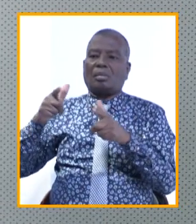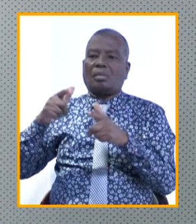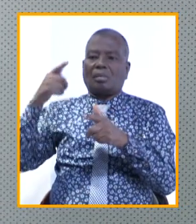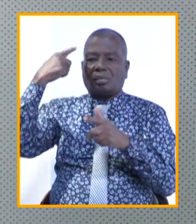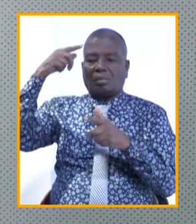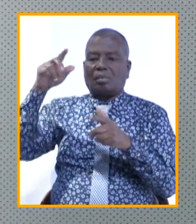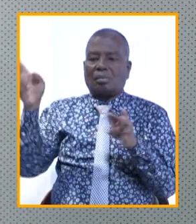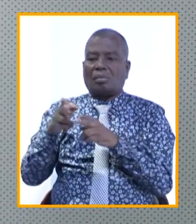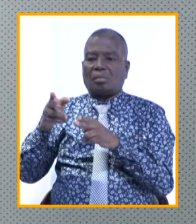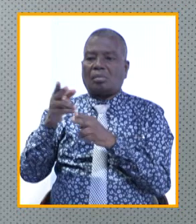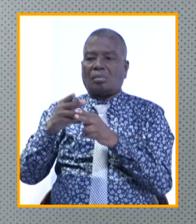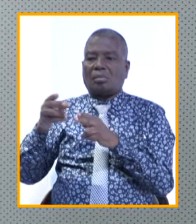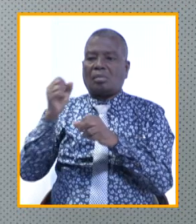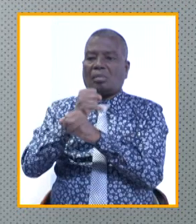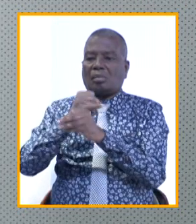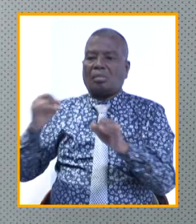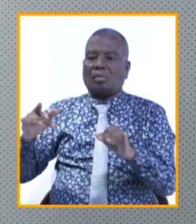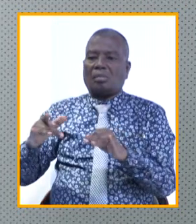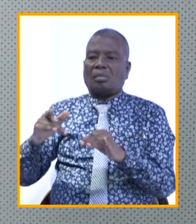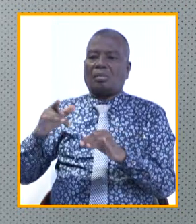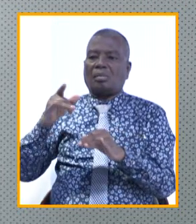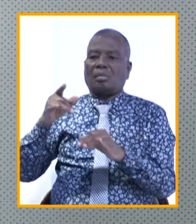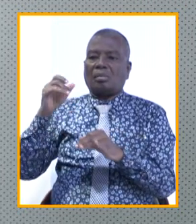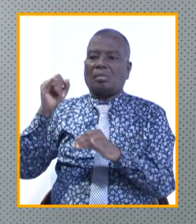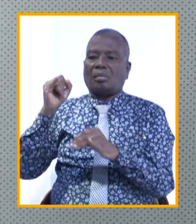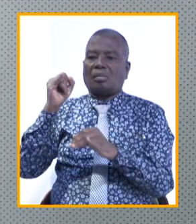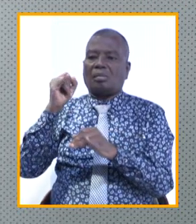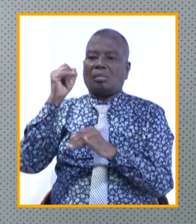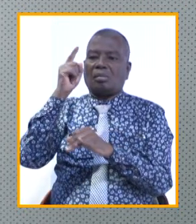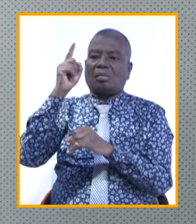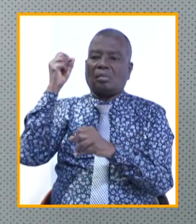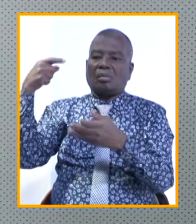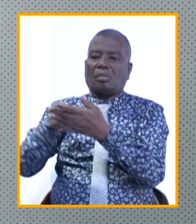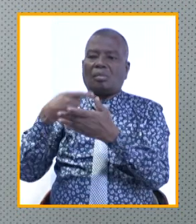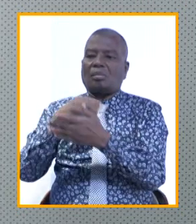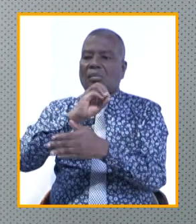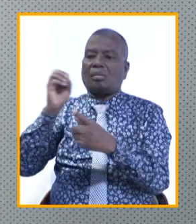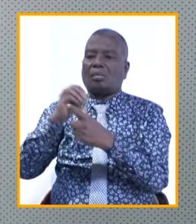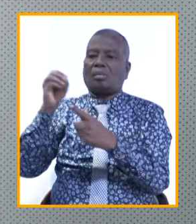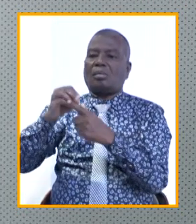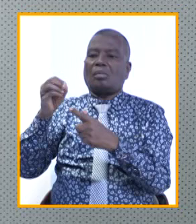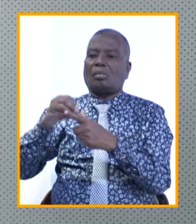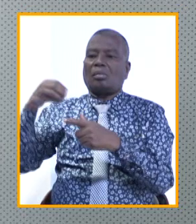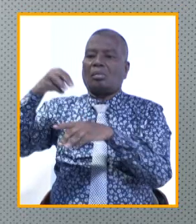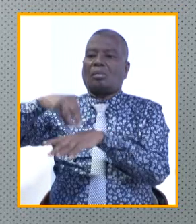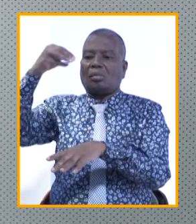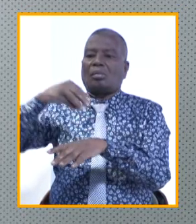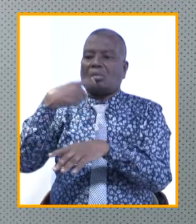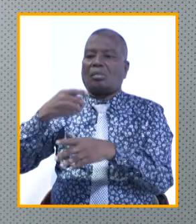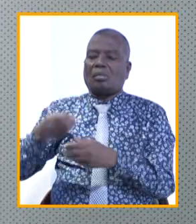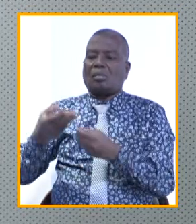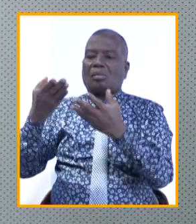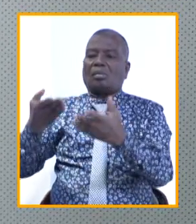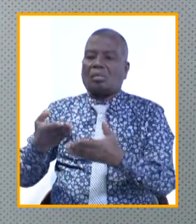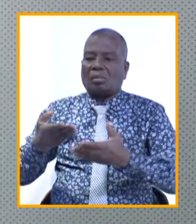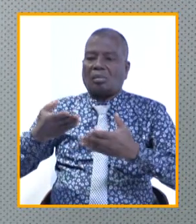pour une petite entreprise au Ghana ou au Mali qui produit,